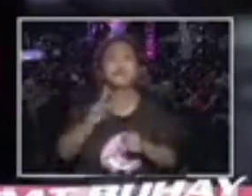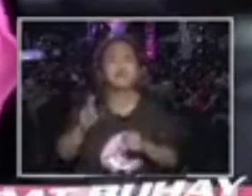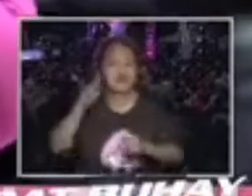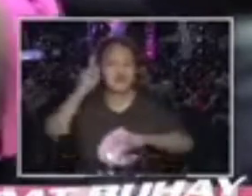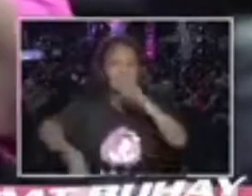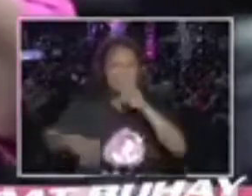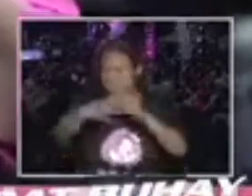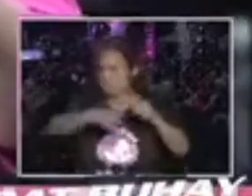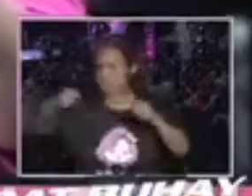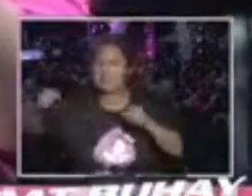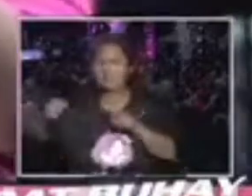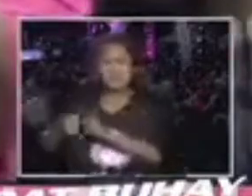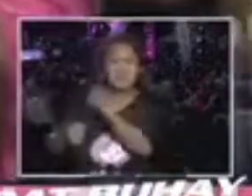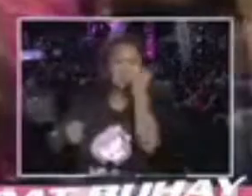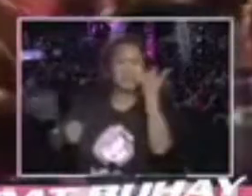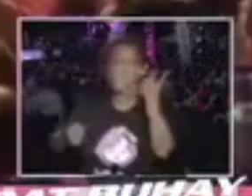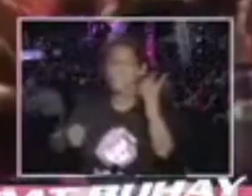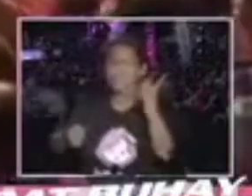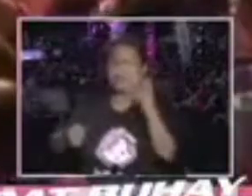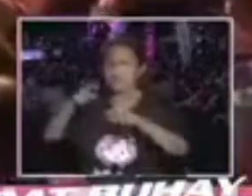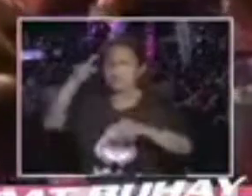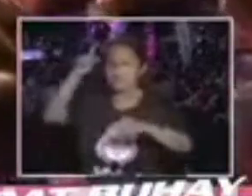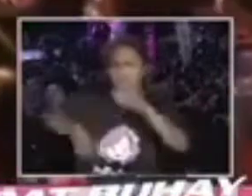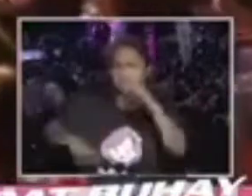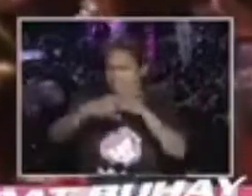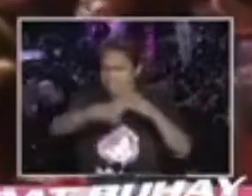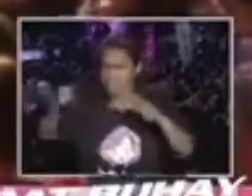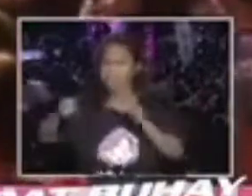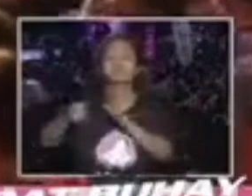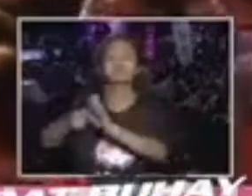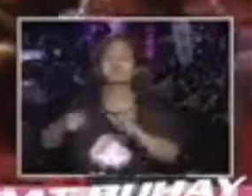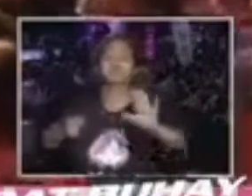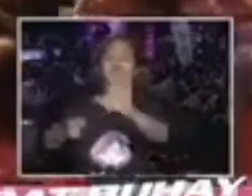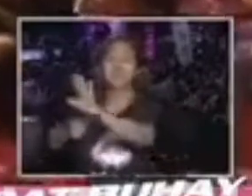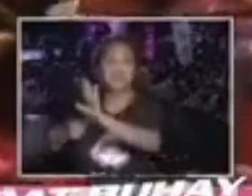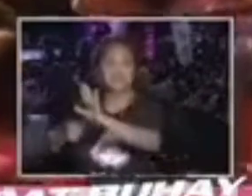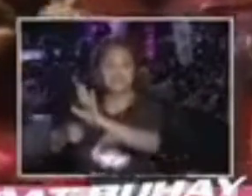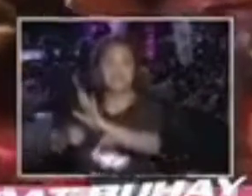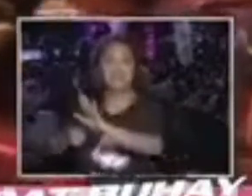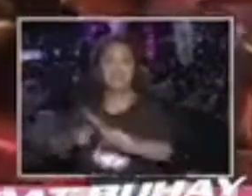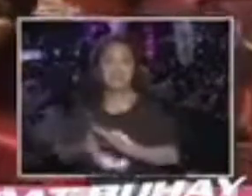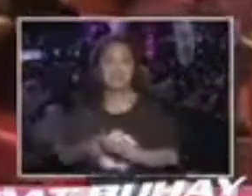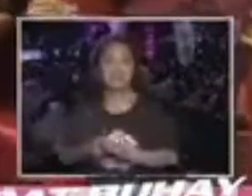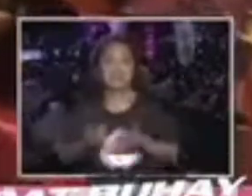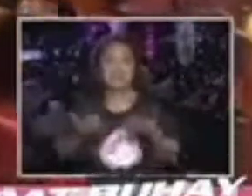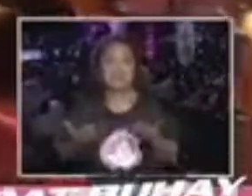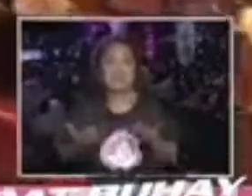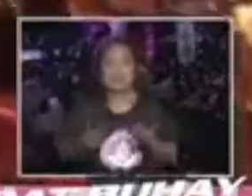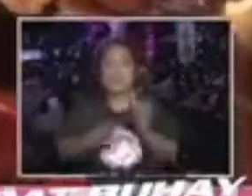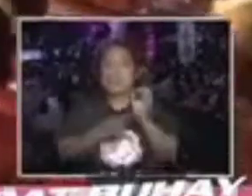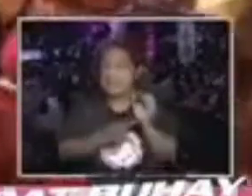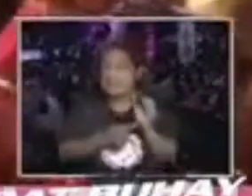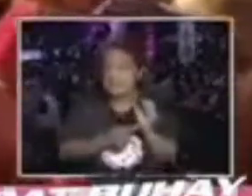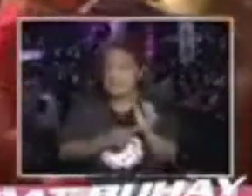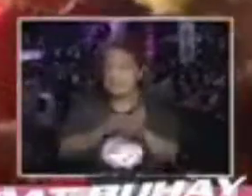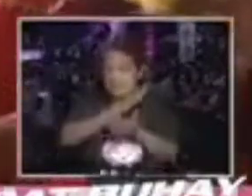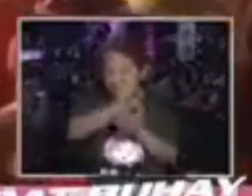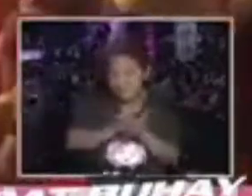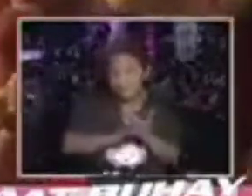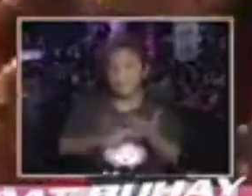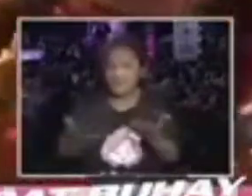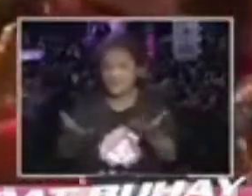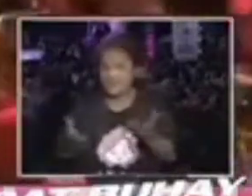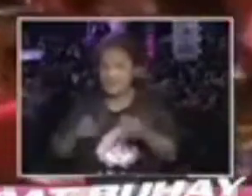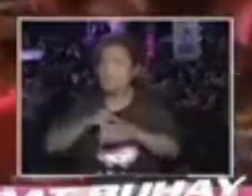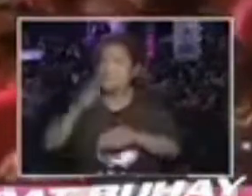maaagaw mula sa kamay ng taong bayan. At sakali mang may magtangkang